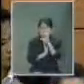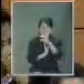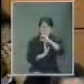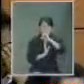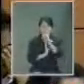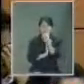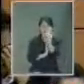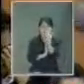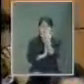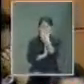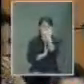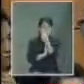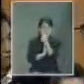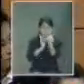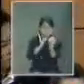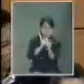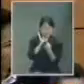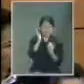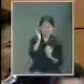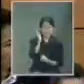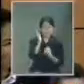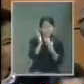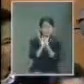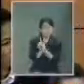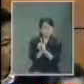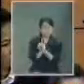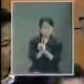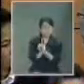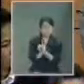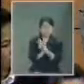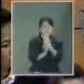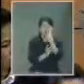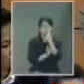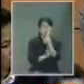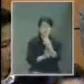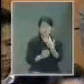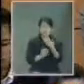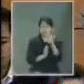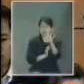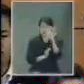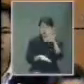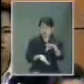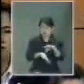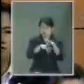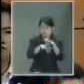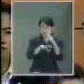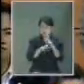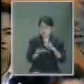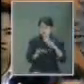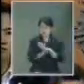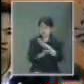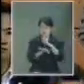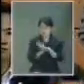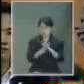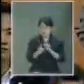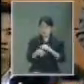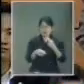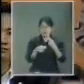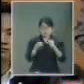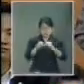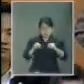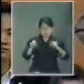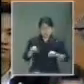ดแล้วแต่คุมกัน5ภาคพอตั้งปั๊บตั้งด้วยปากเปล่าก่อนครับที่มันแปลกนะท่าน